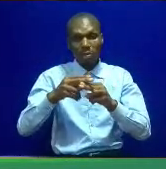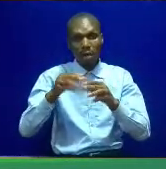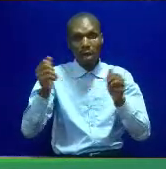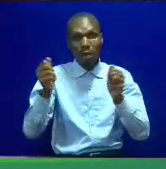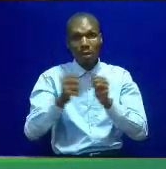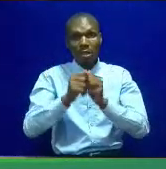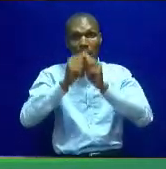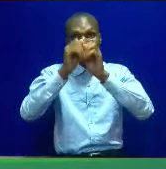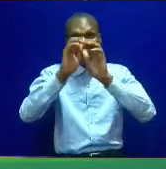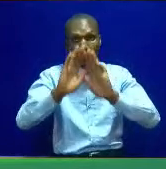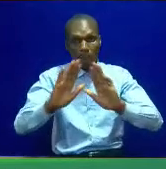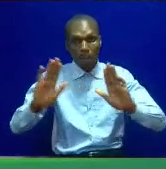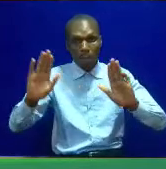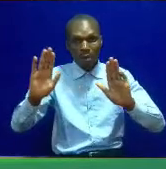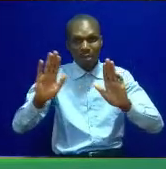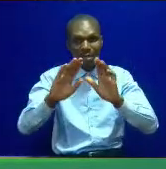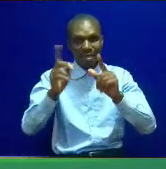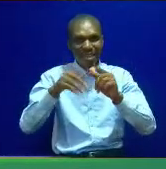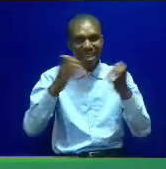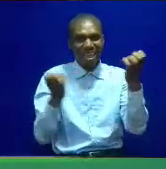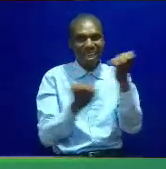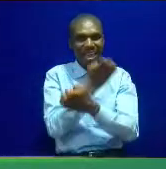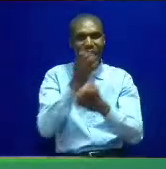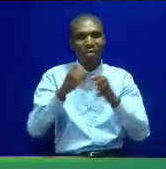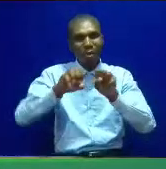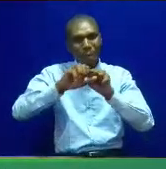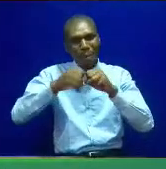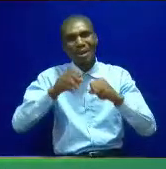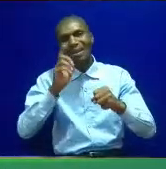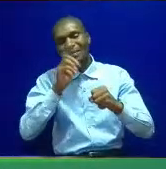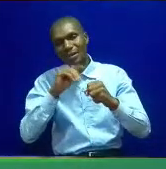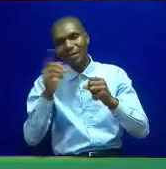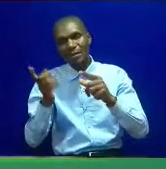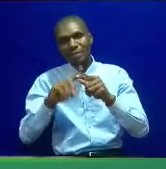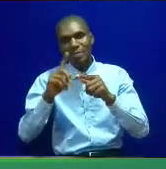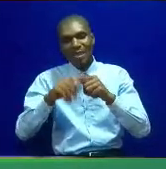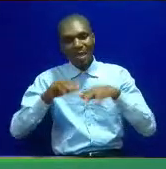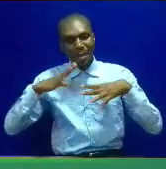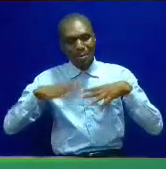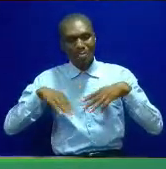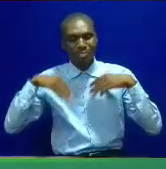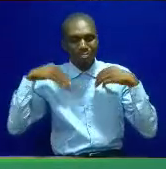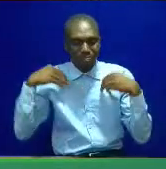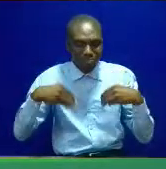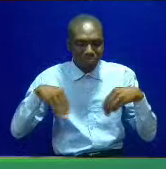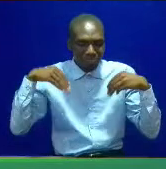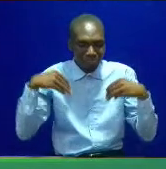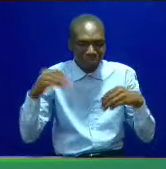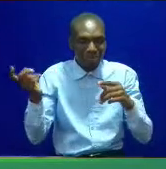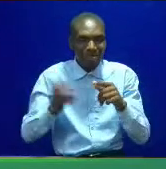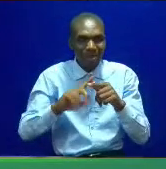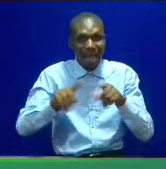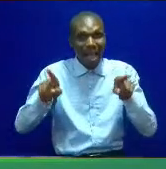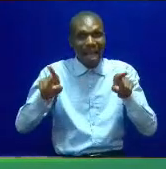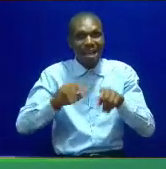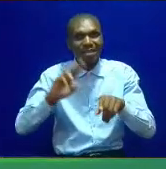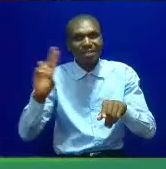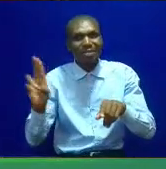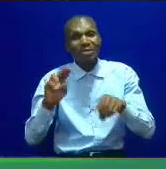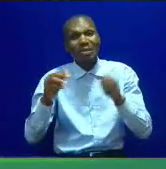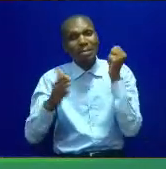chi campaign naro uchumi ga salika bobe mono abantu bakaumia erinde tokaba tokatume